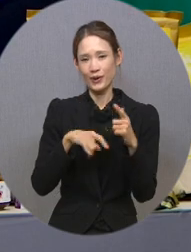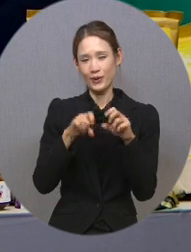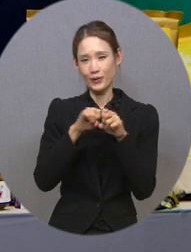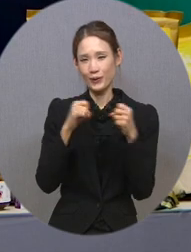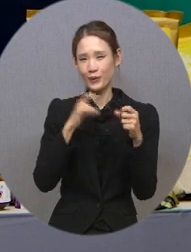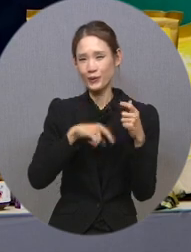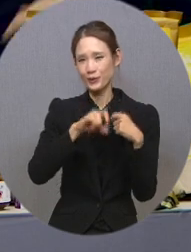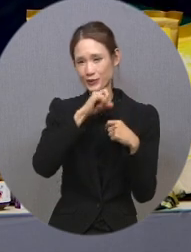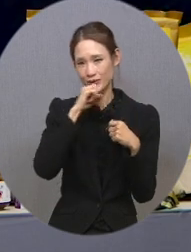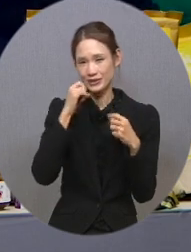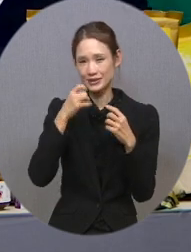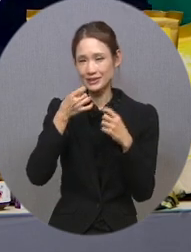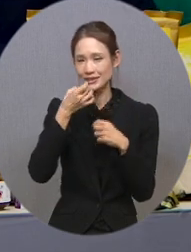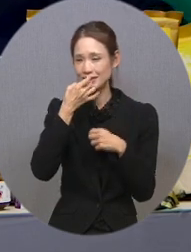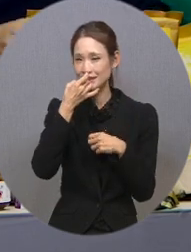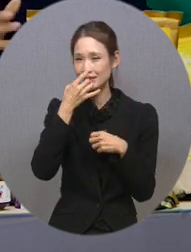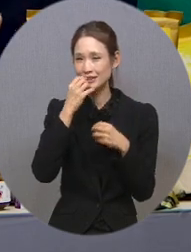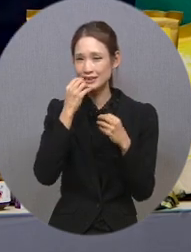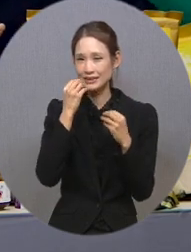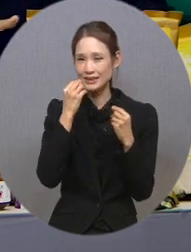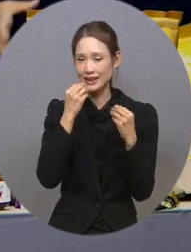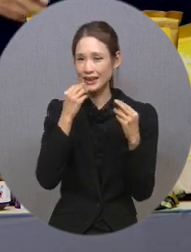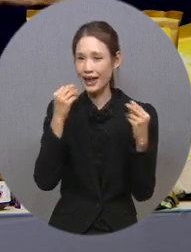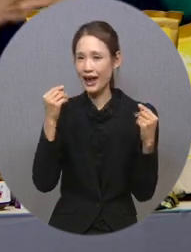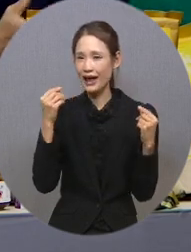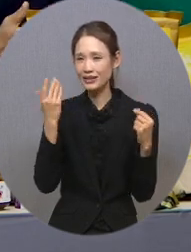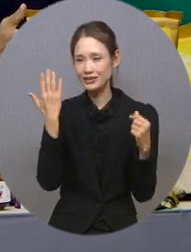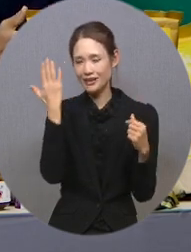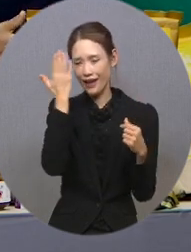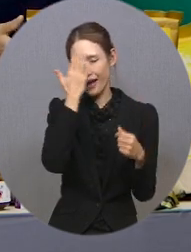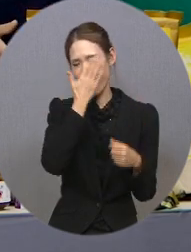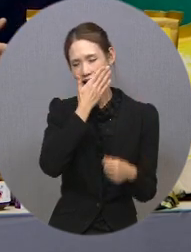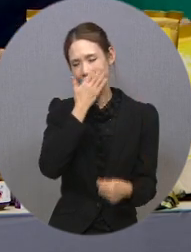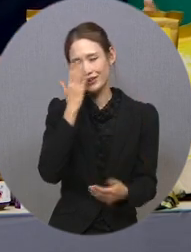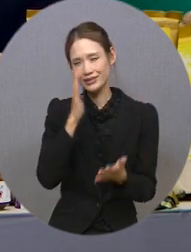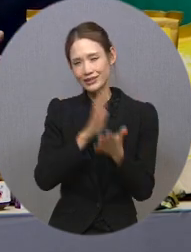맛있고 쌀은 윤기가